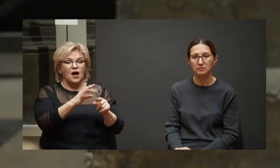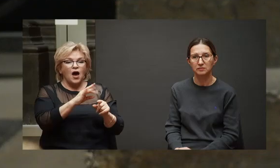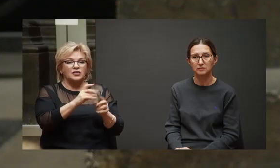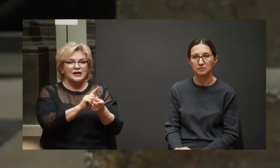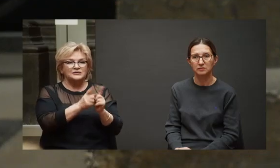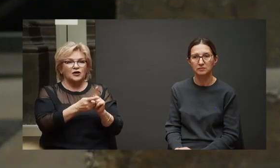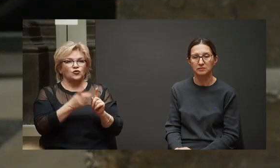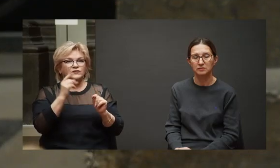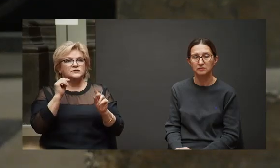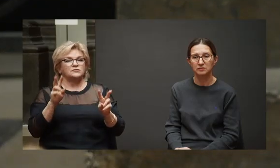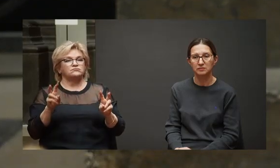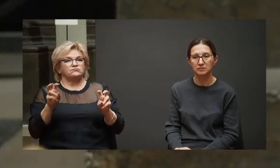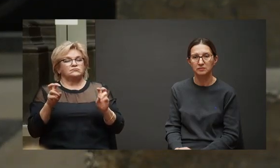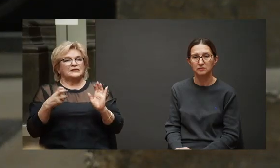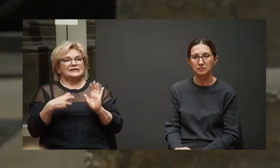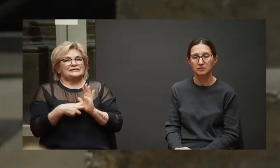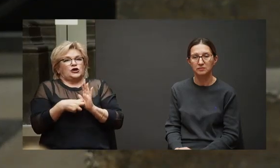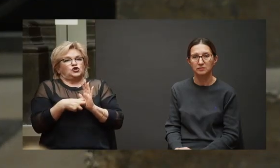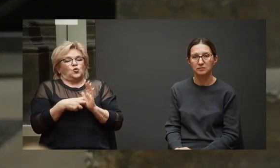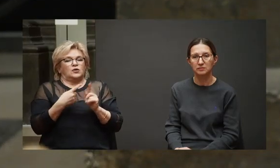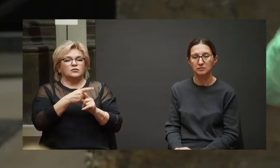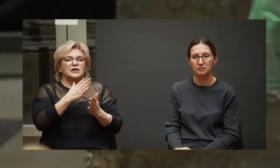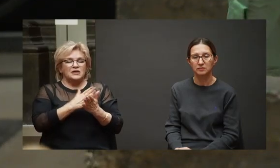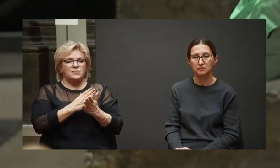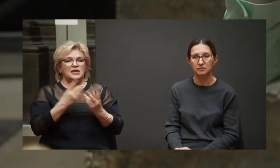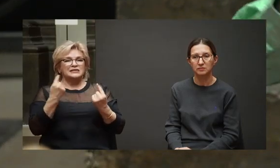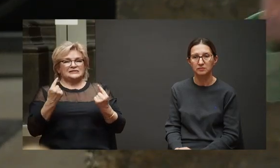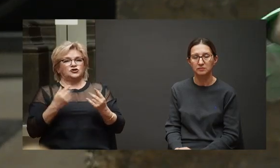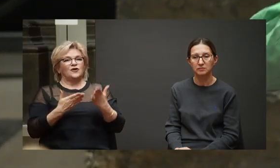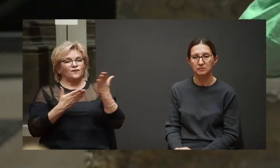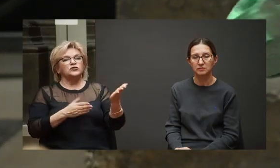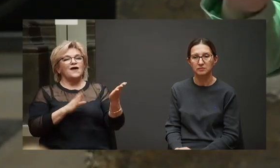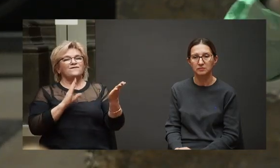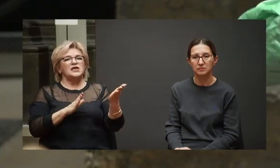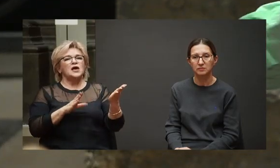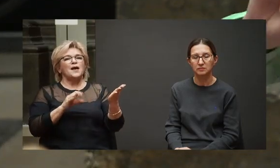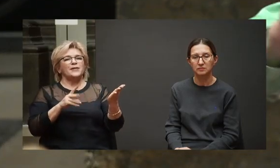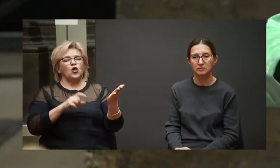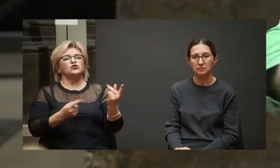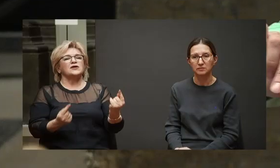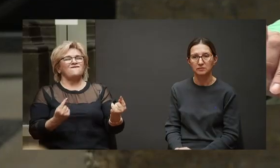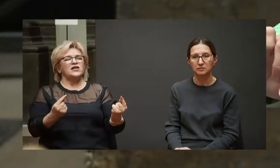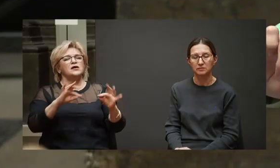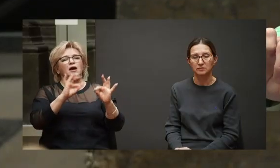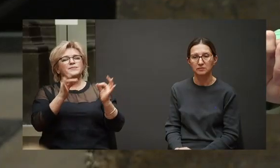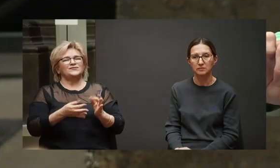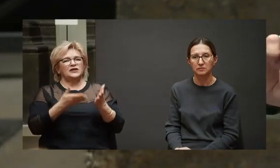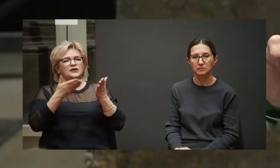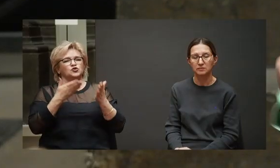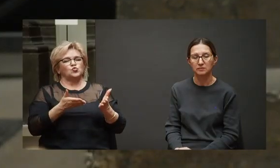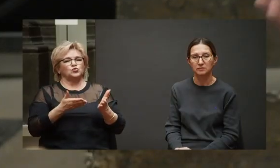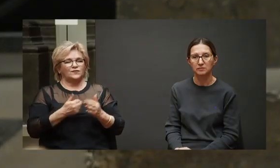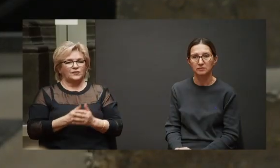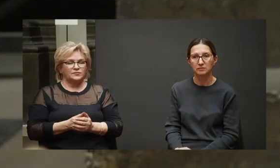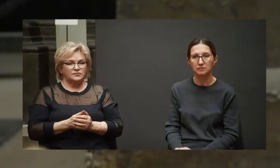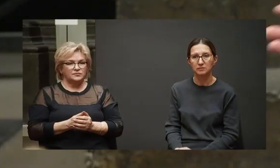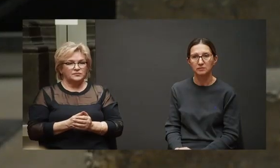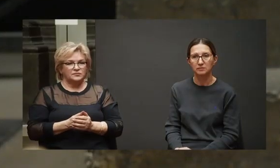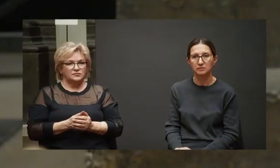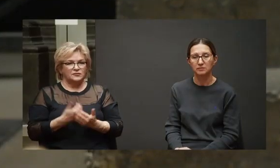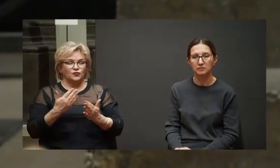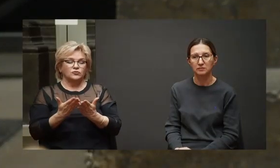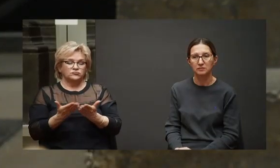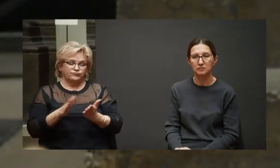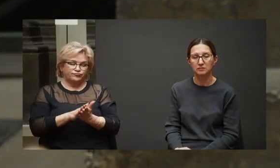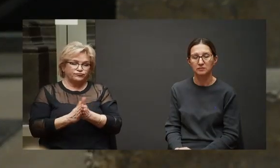самым значком, который имеет некоторое значение? Вот это Венера Милосская, великое произведение искусства. Закрыли